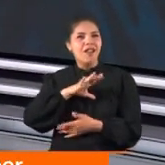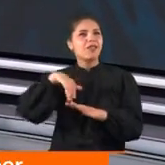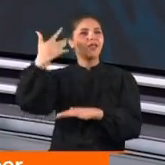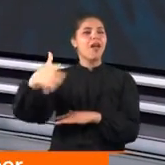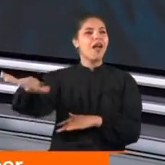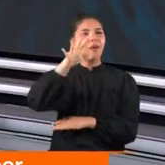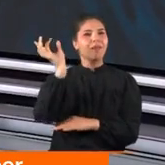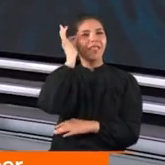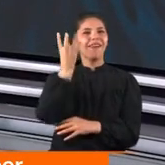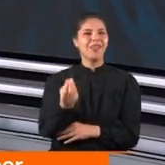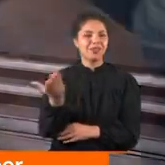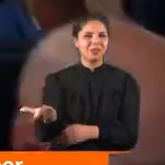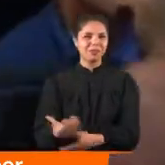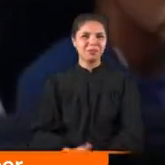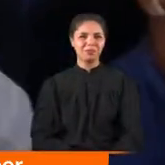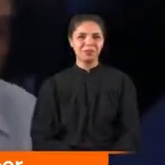sonradan anlaşıldı.